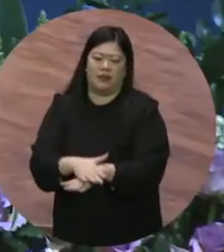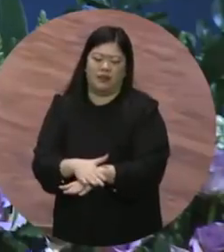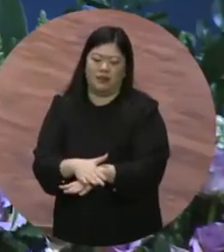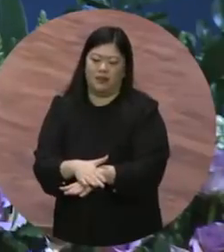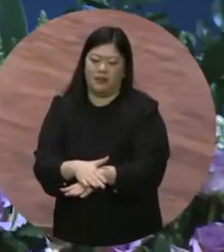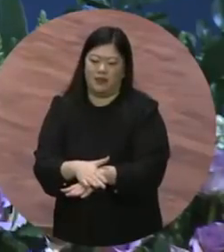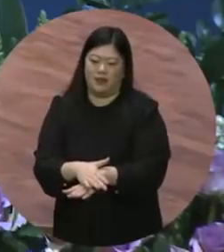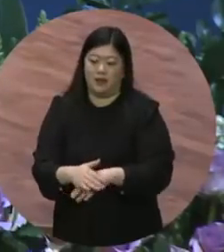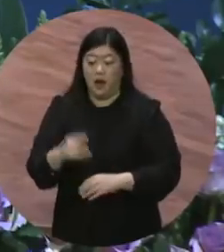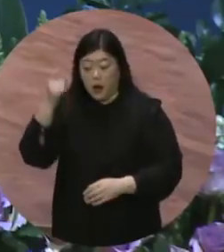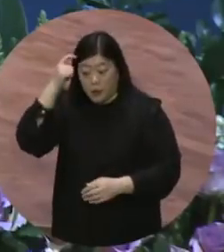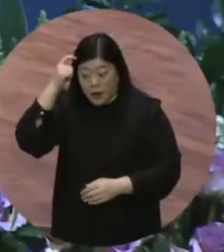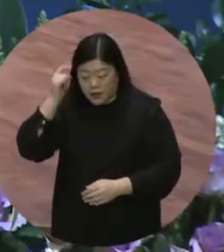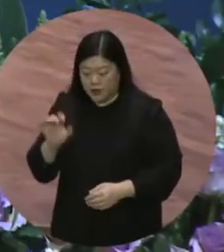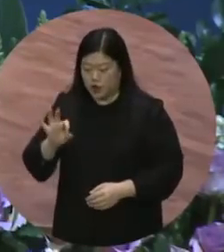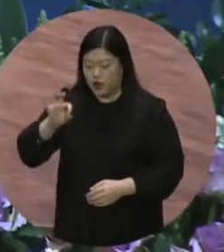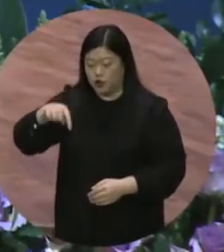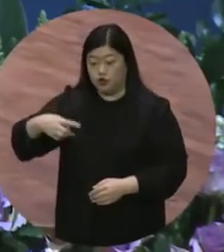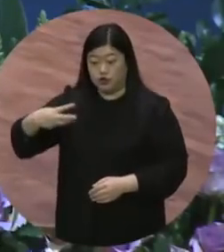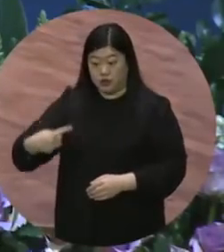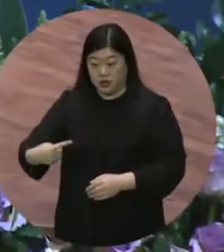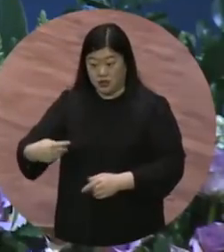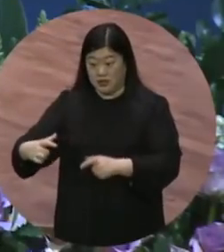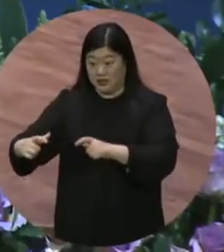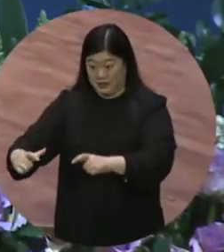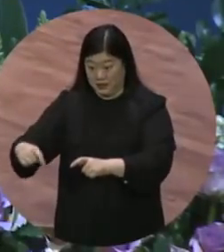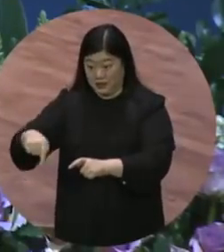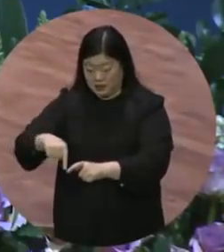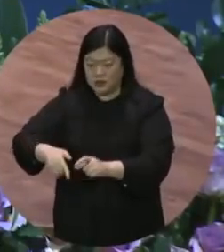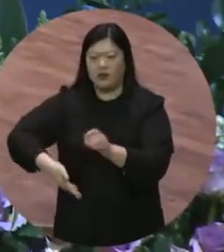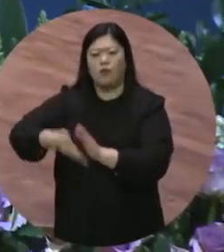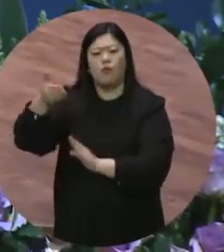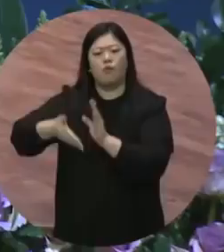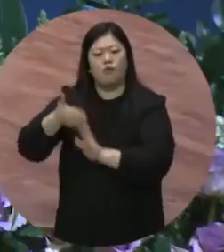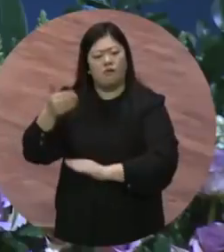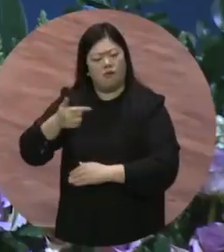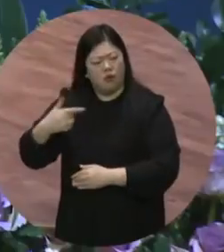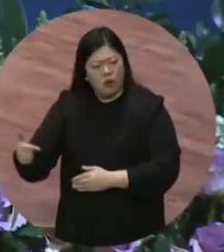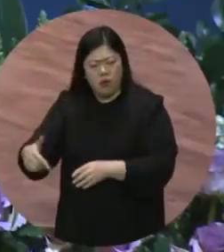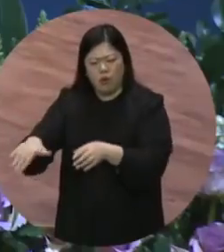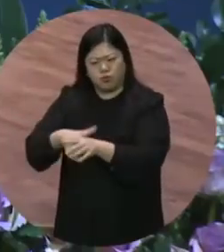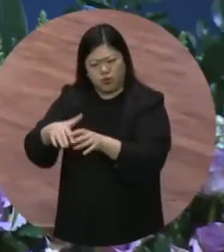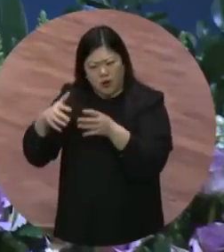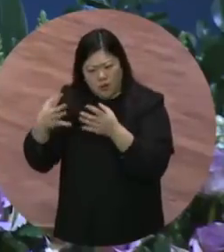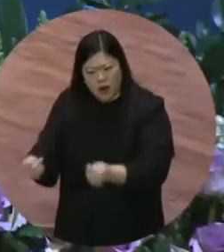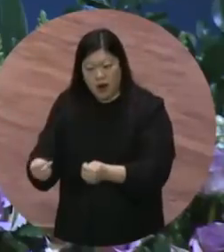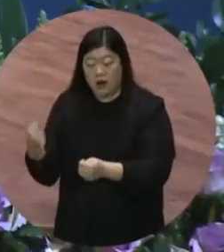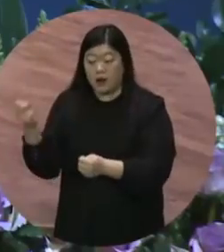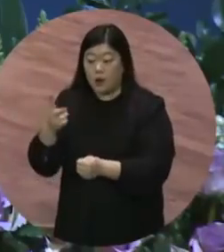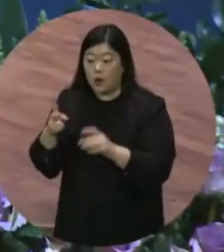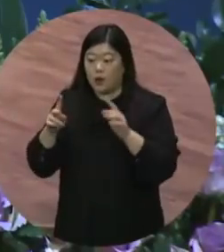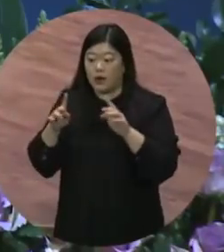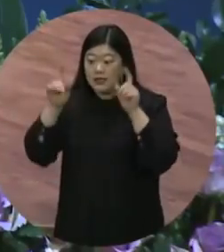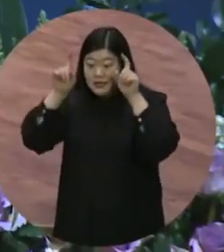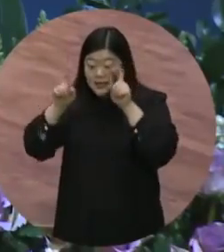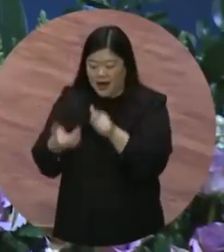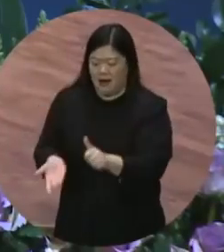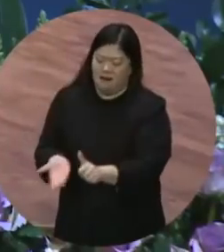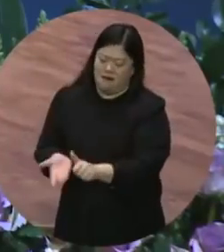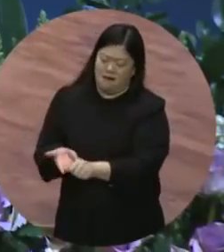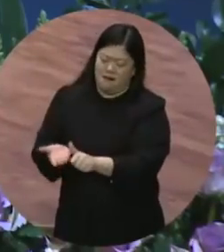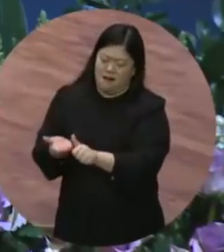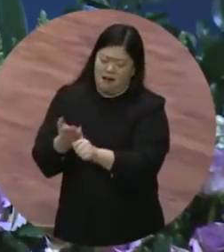저 남쪽에 있는 갈대아 우르는요 문명의 발생지입니다. 거기는 목 취업하기에 최고의